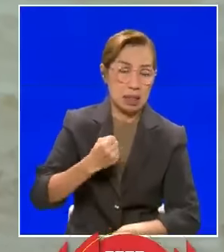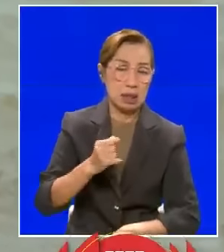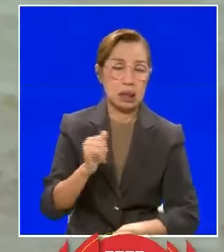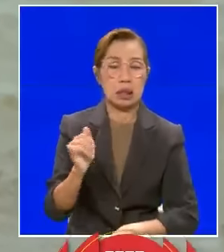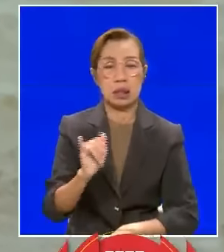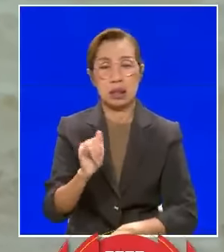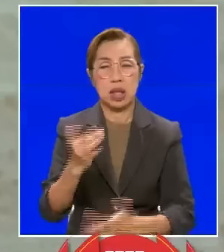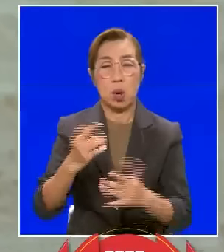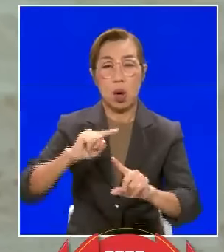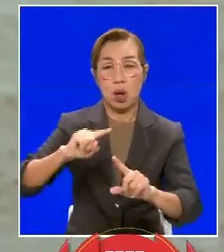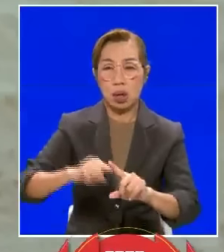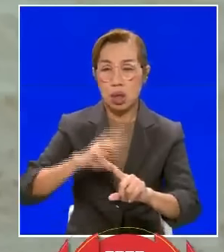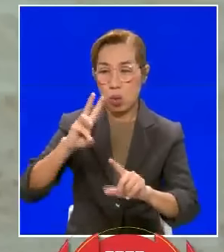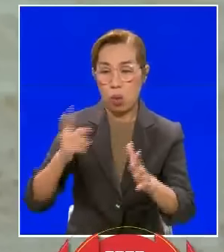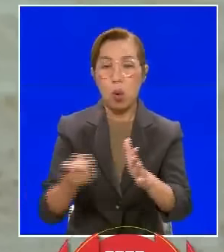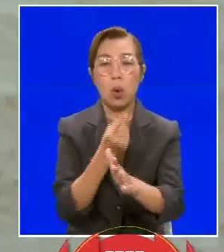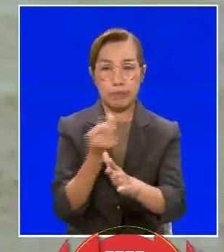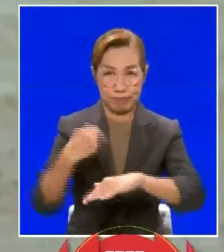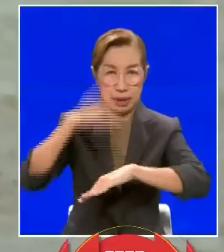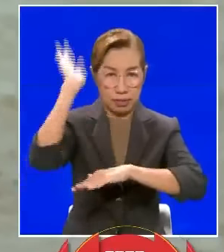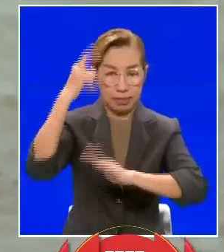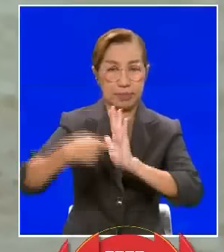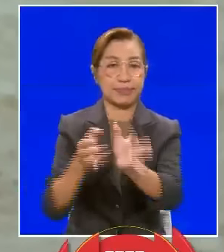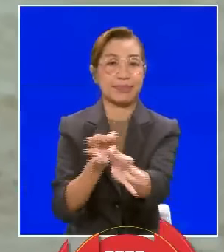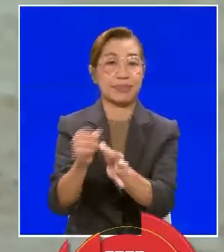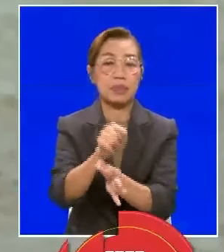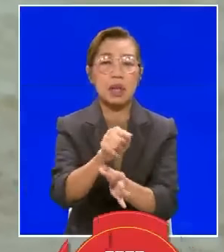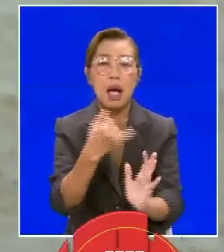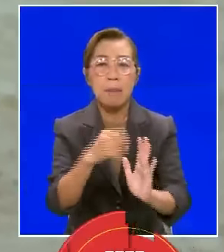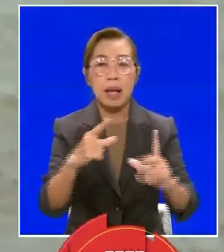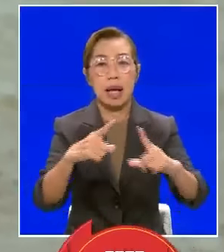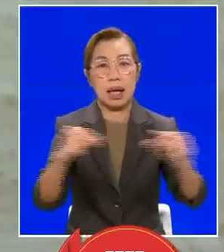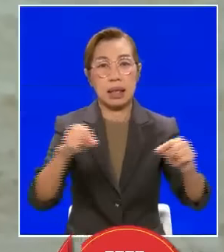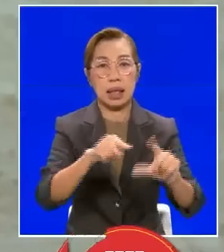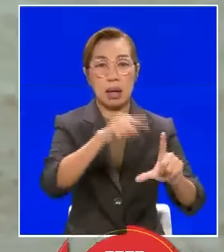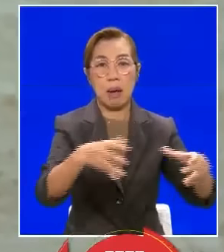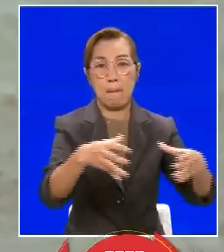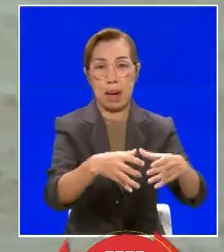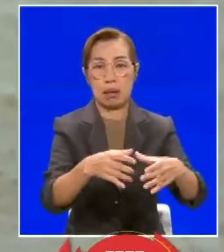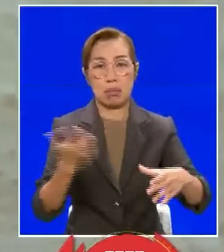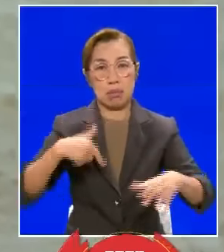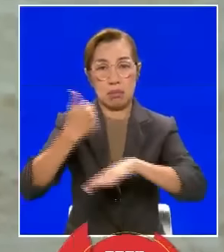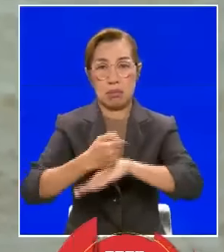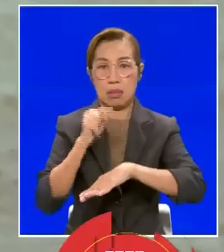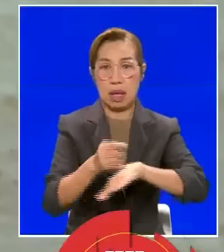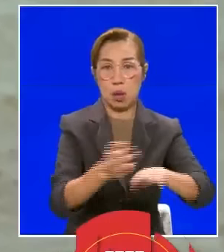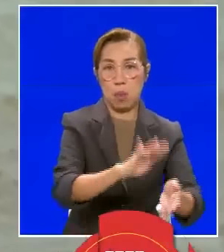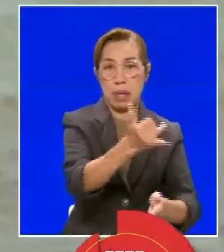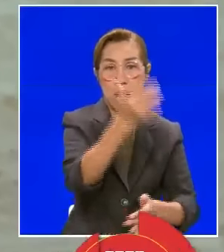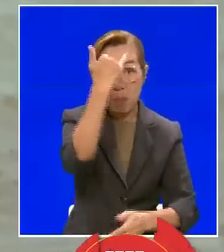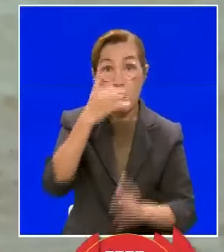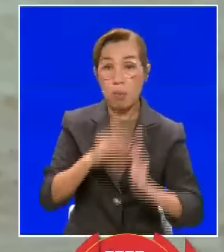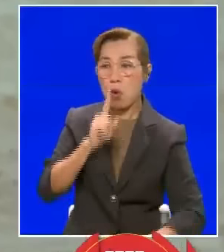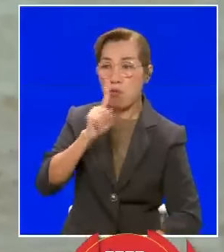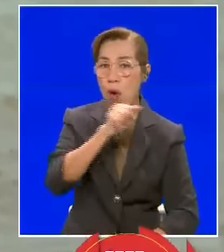ครับอันนี้เป็นคดียุบพรรคสั้นๆง่ายๆคือยุบพรรคก้าวไกลเลยกรณีถูกกล่าวหาว่าเป็นปฏิปักษ์ล้มล้างการปกครองนะ